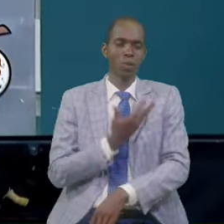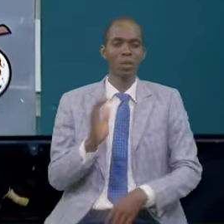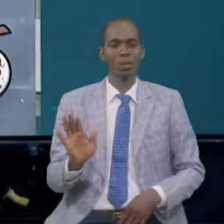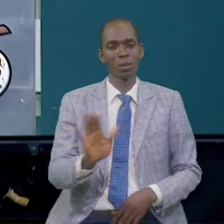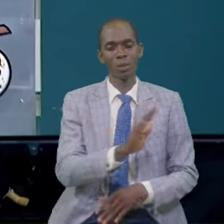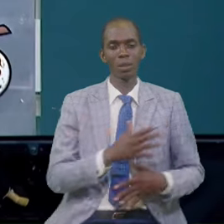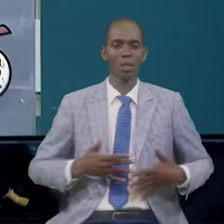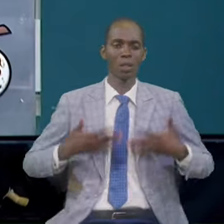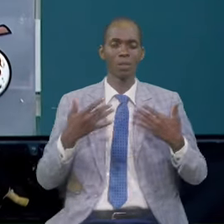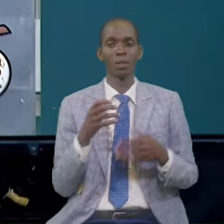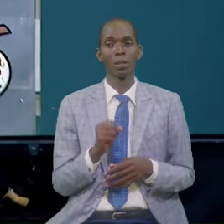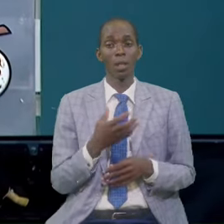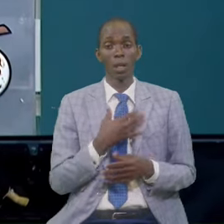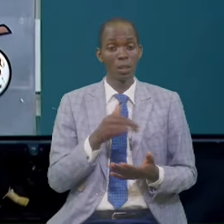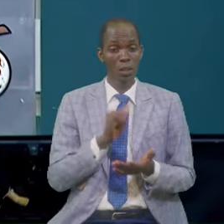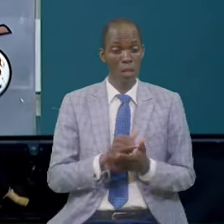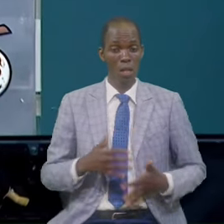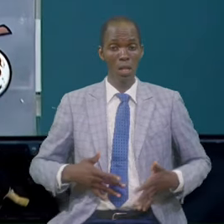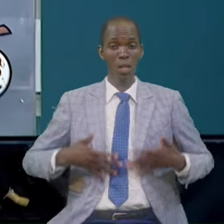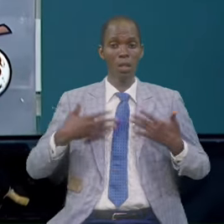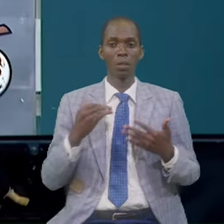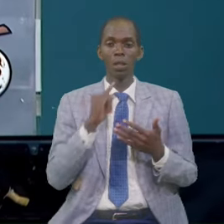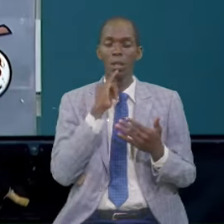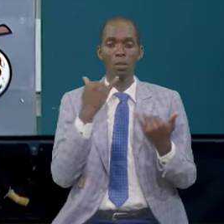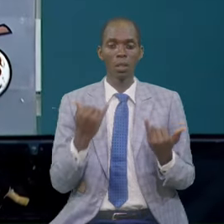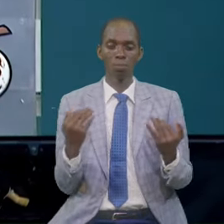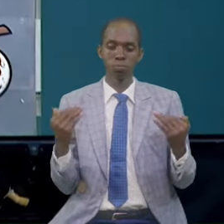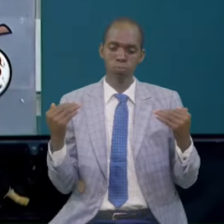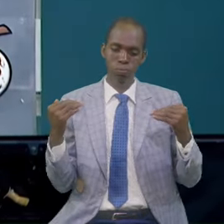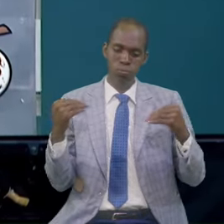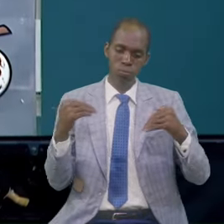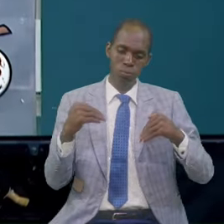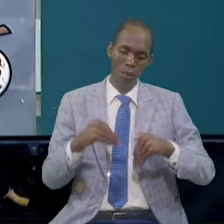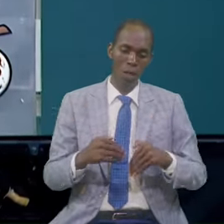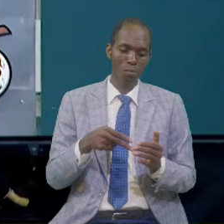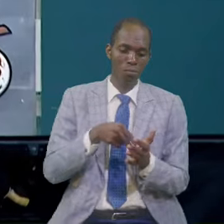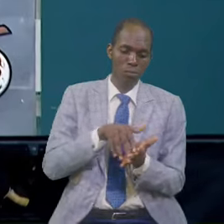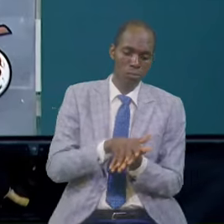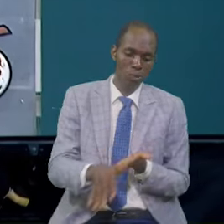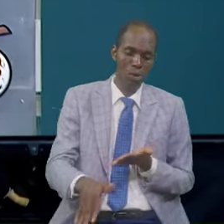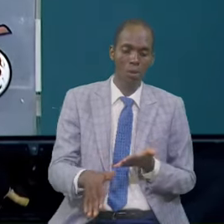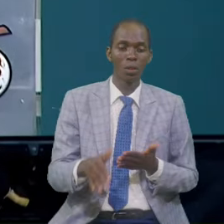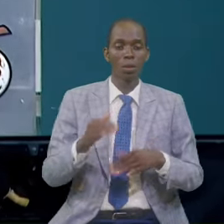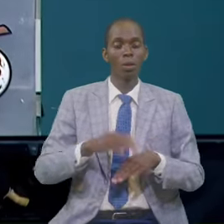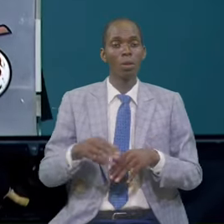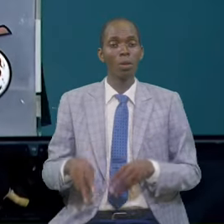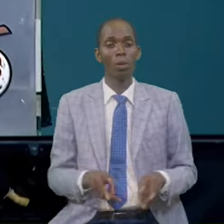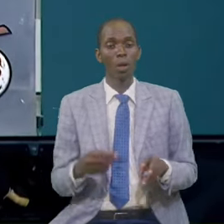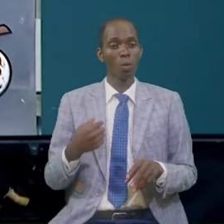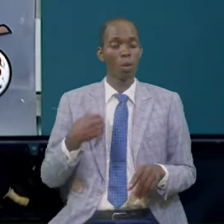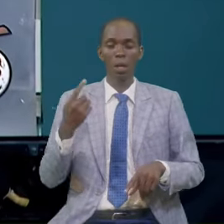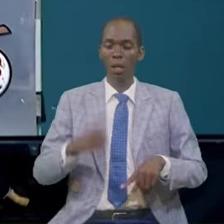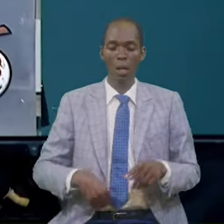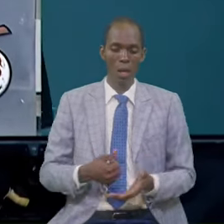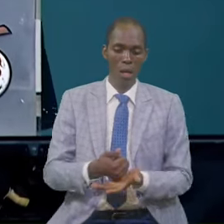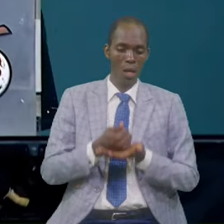చేశాడు. That life is going down, slipping down the slope. and we cannot help ourselves